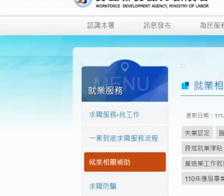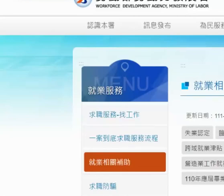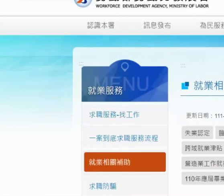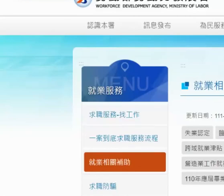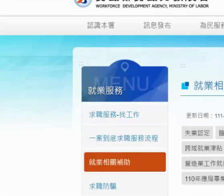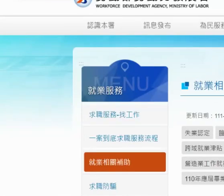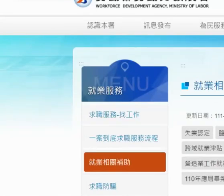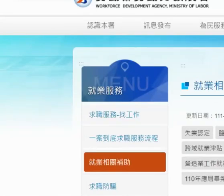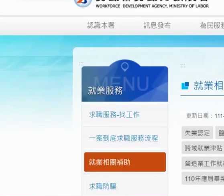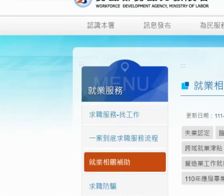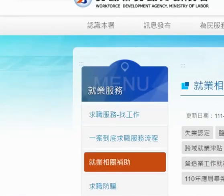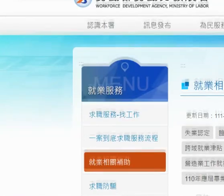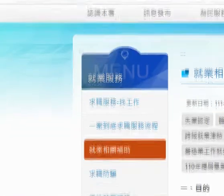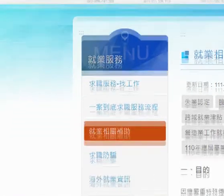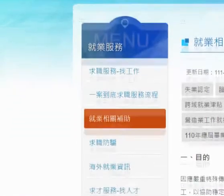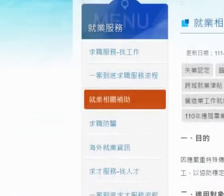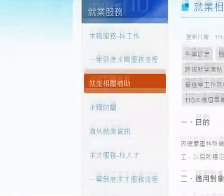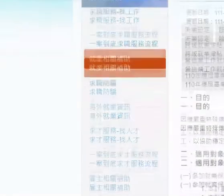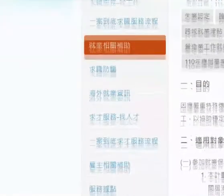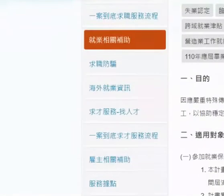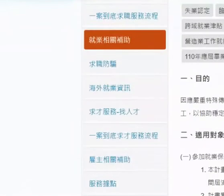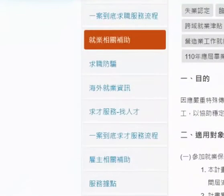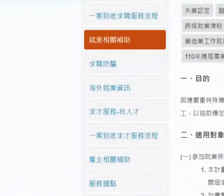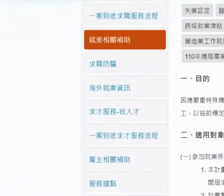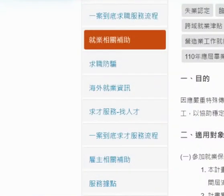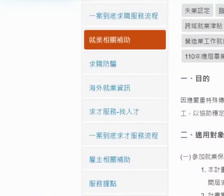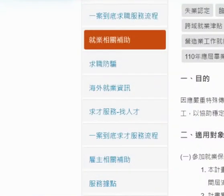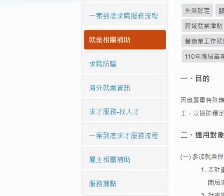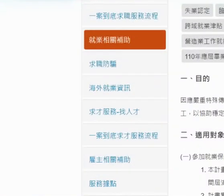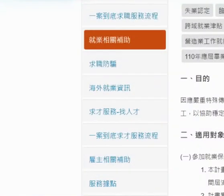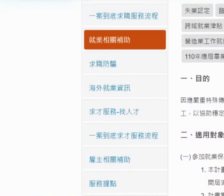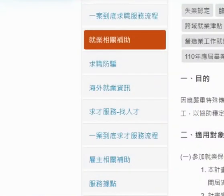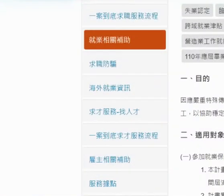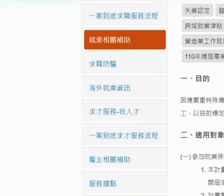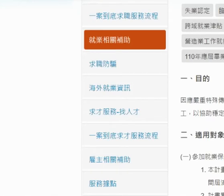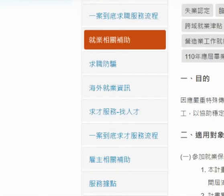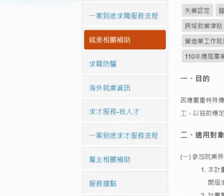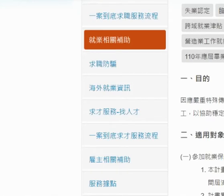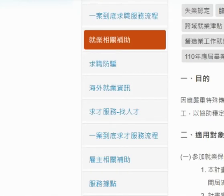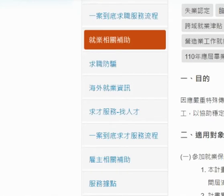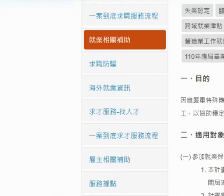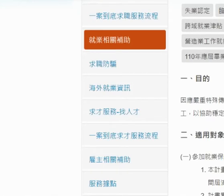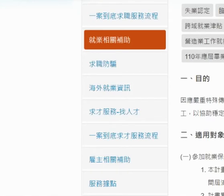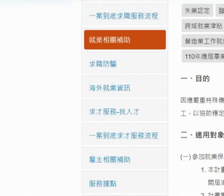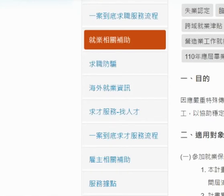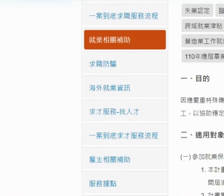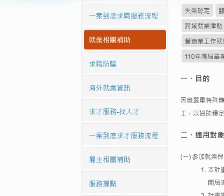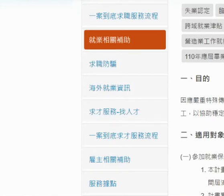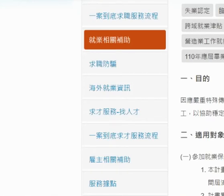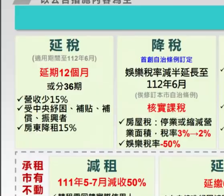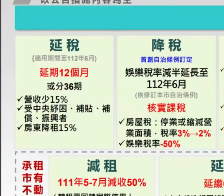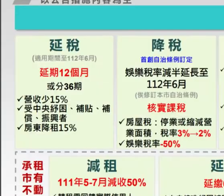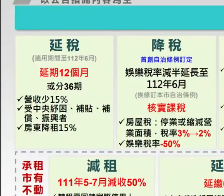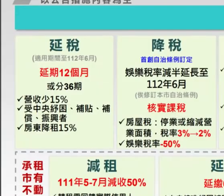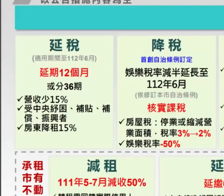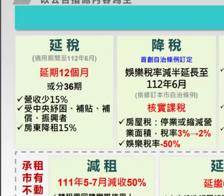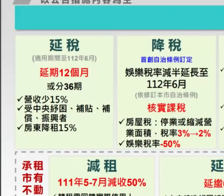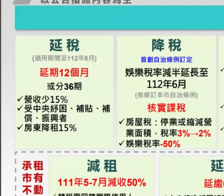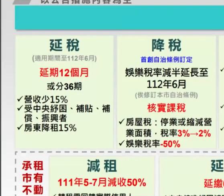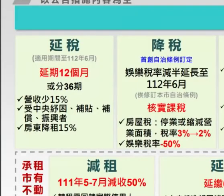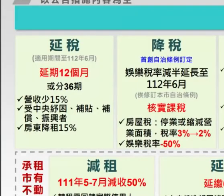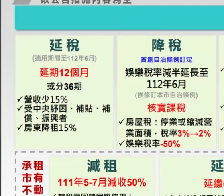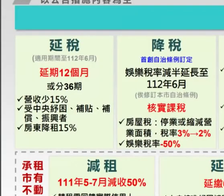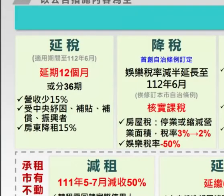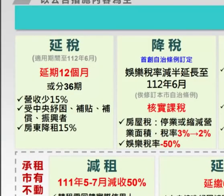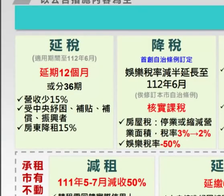新冠肺炎疫情对于台北产业造成伤害，市府将处理产业纾困问题。副市长黄珊珊说明，除了